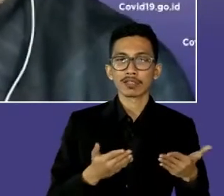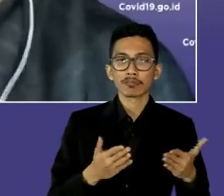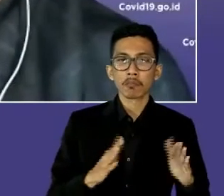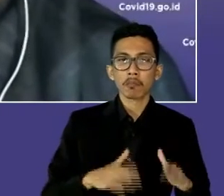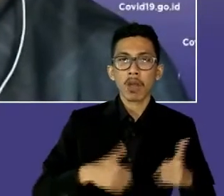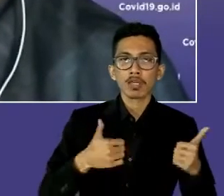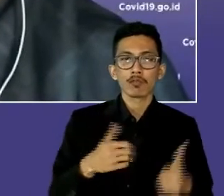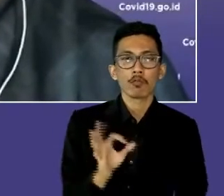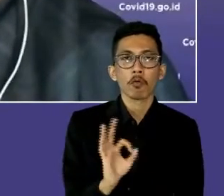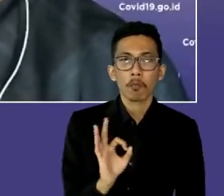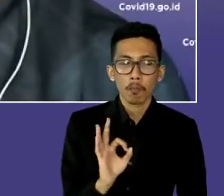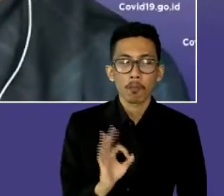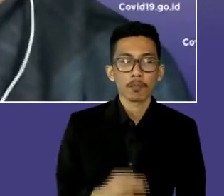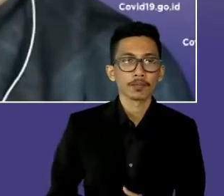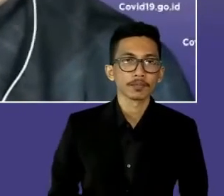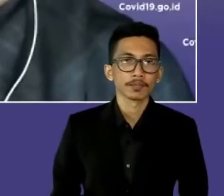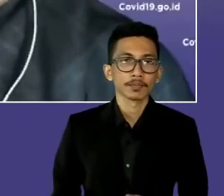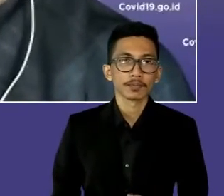sebetulnya.